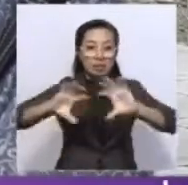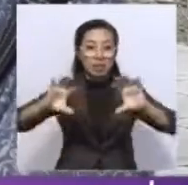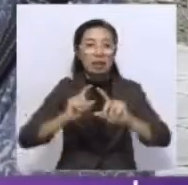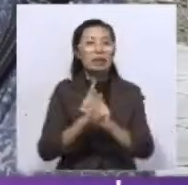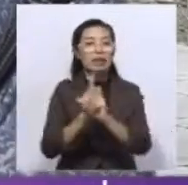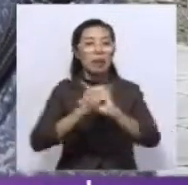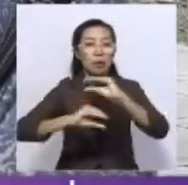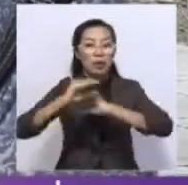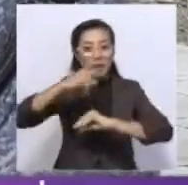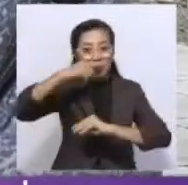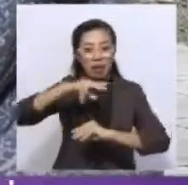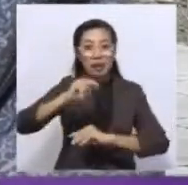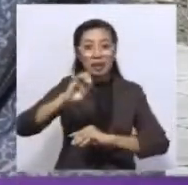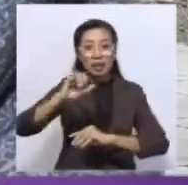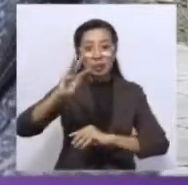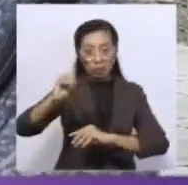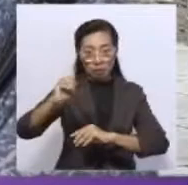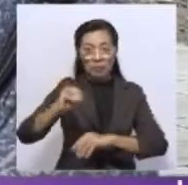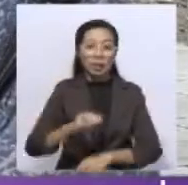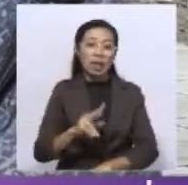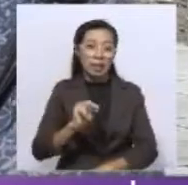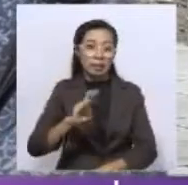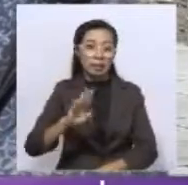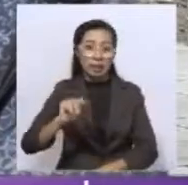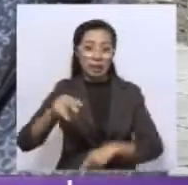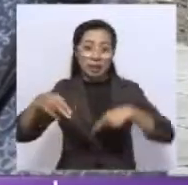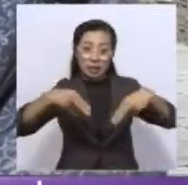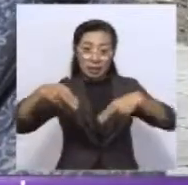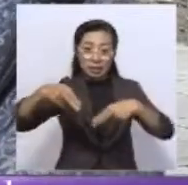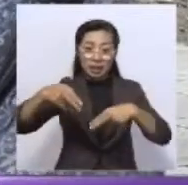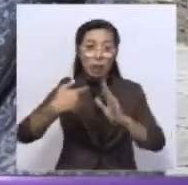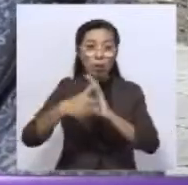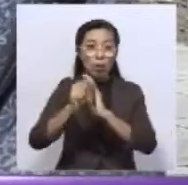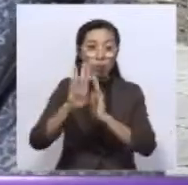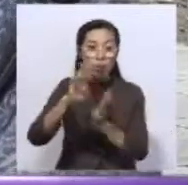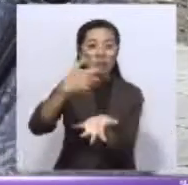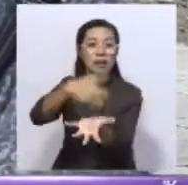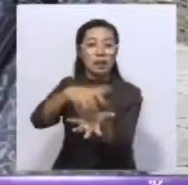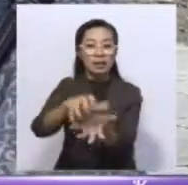มยั่งยืนนะครับพุทธาสายกาสีถ่ายภาพปฏิภาณเข็มทิศ NBT อุบลราชธานีรายงาน